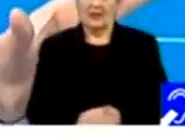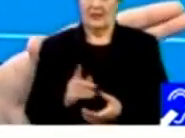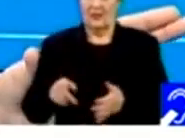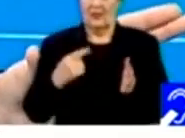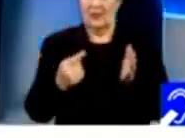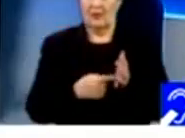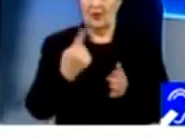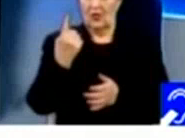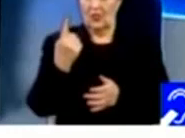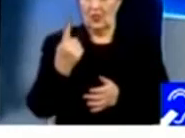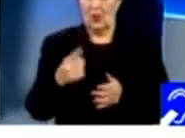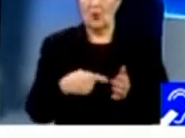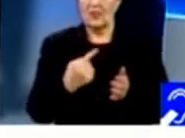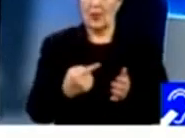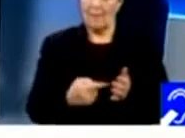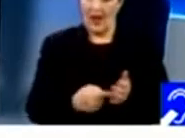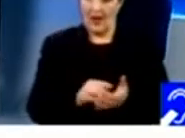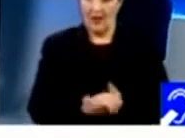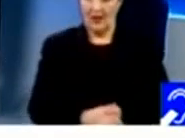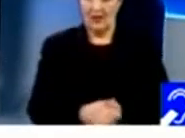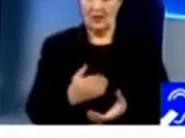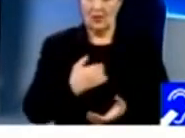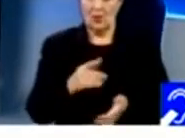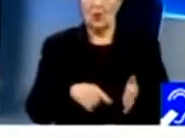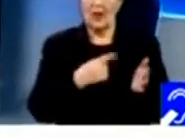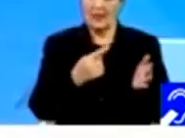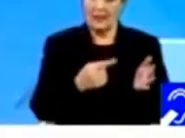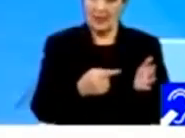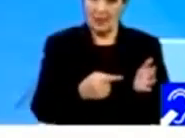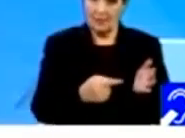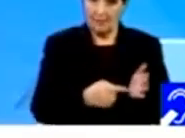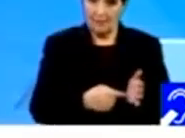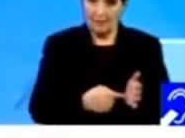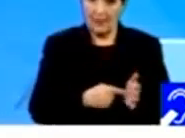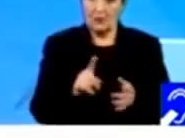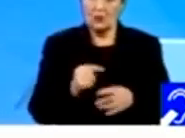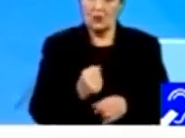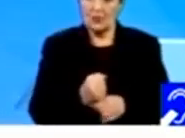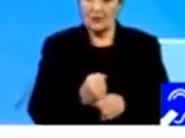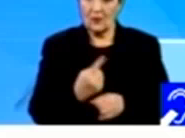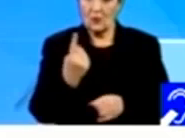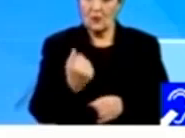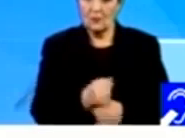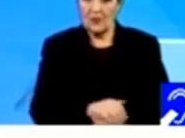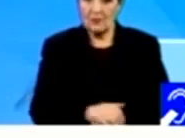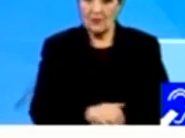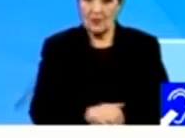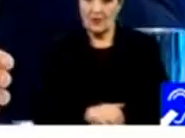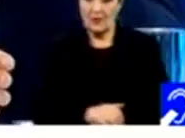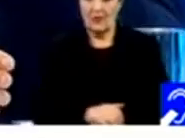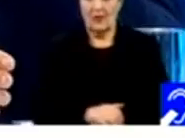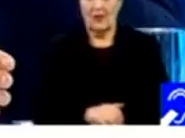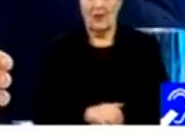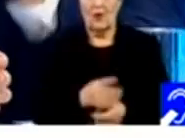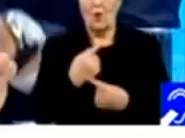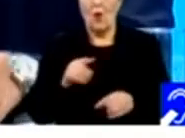adresați câte o întrebare. E nostim. Ieri l-am întrebat, pe domnul Năstase cum se numește cartea cu care a fluturat o săptămână. Da, cred că astăzi aveți o altă